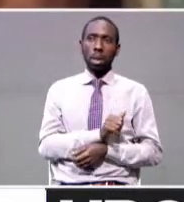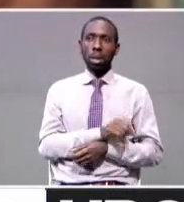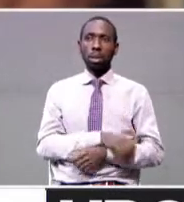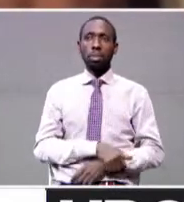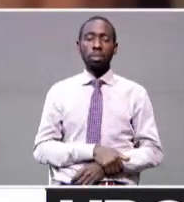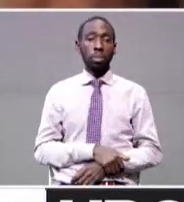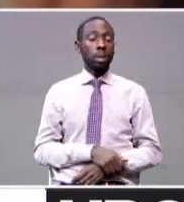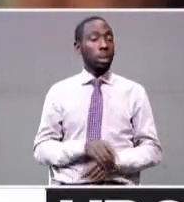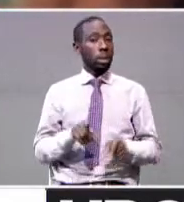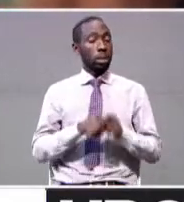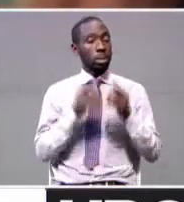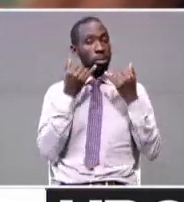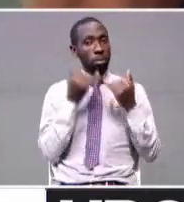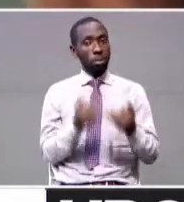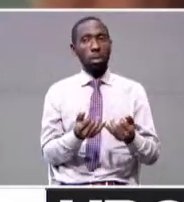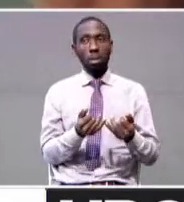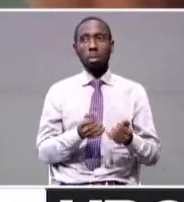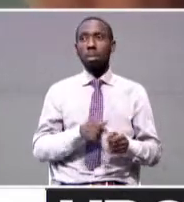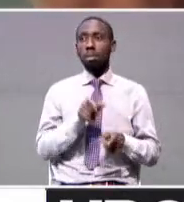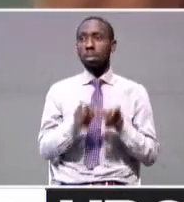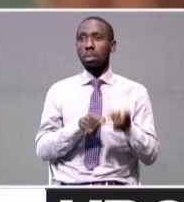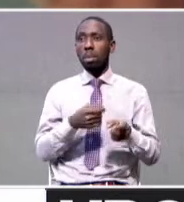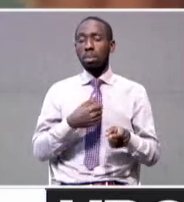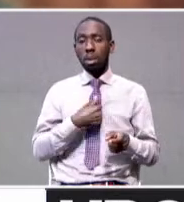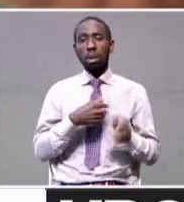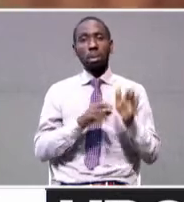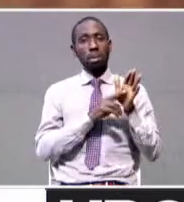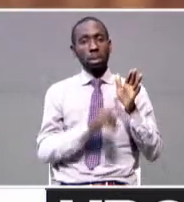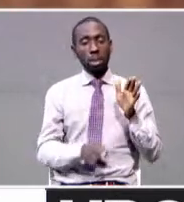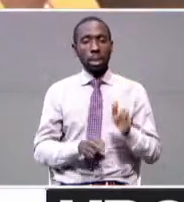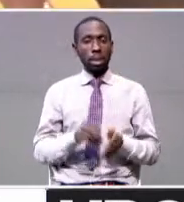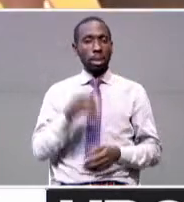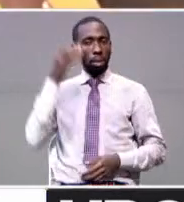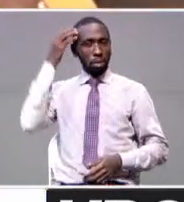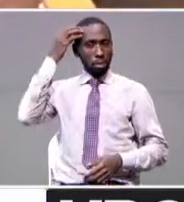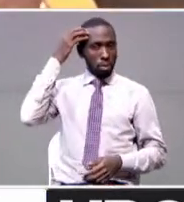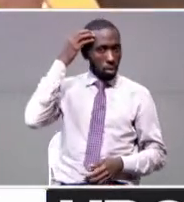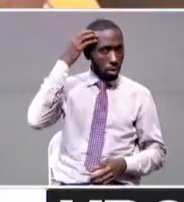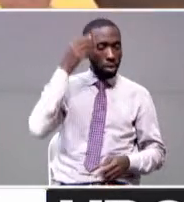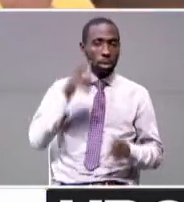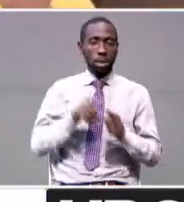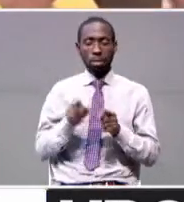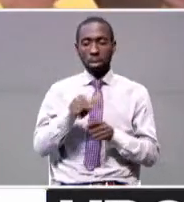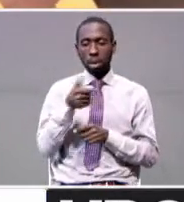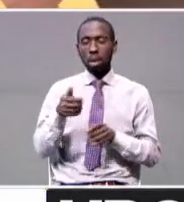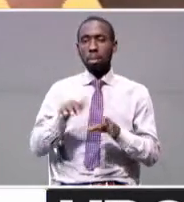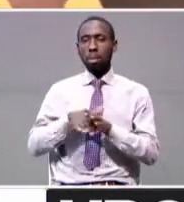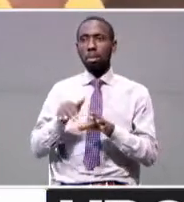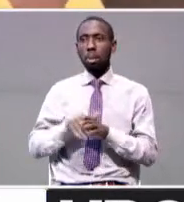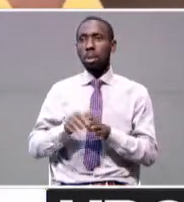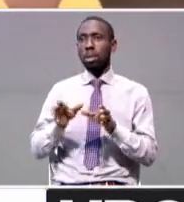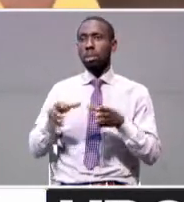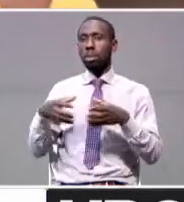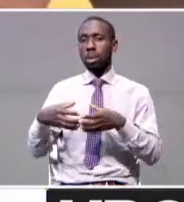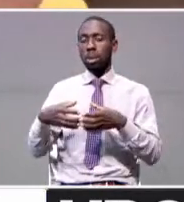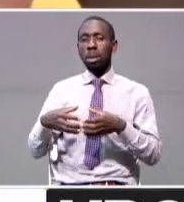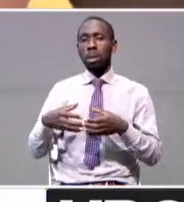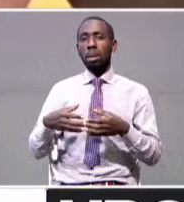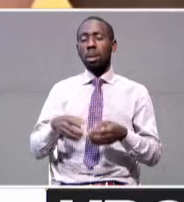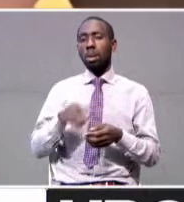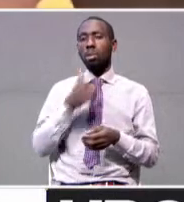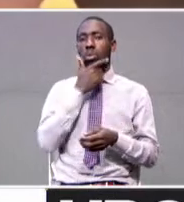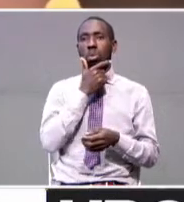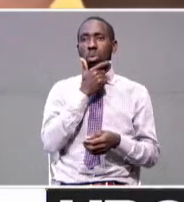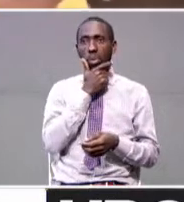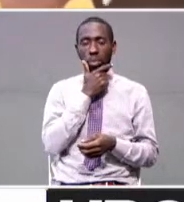ategeezezza akakiiko nti abantu baakiikirira be baamuteekako akazito wamu n'abamu ku bammemba okuva mu kibiina kyavaamu ekya